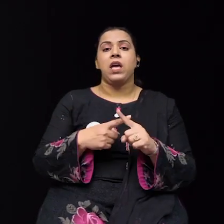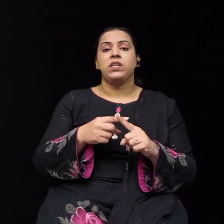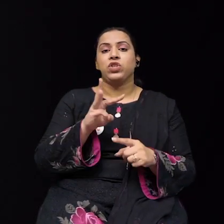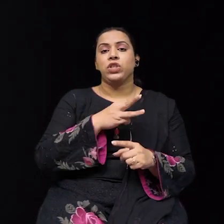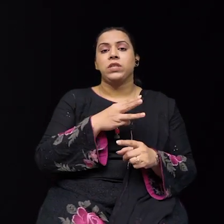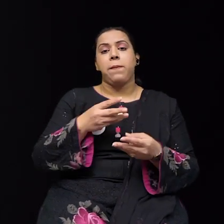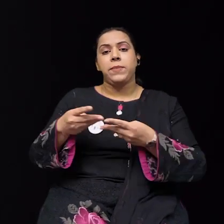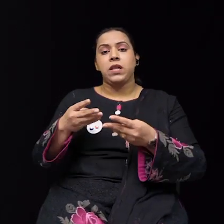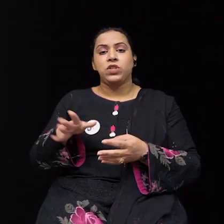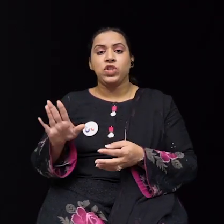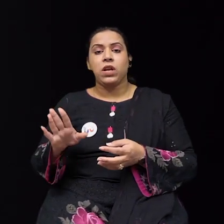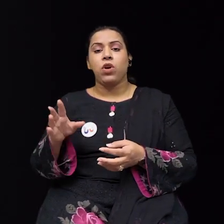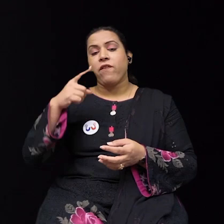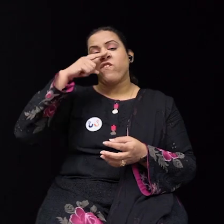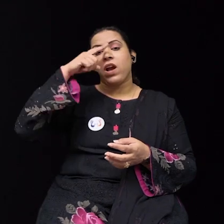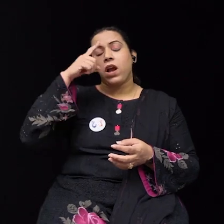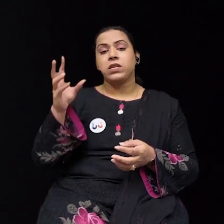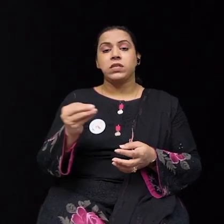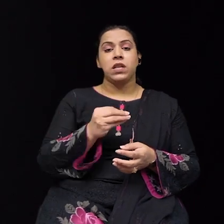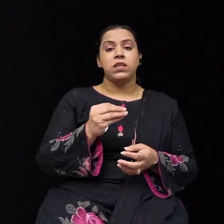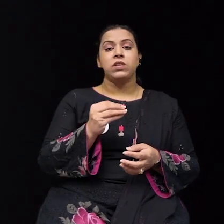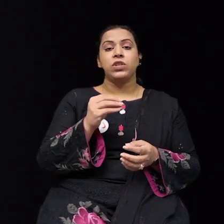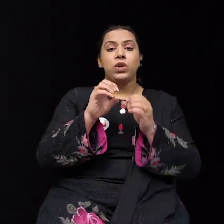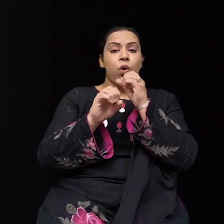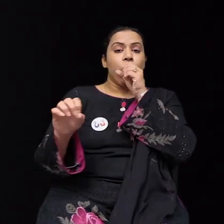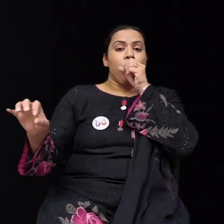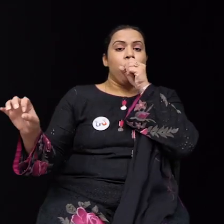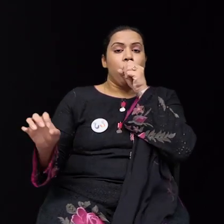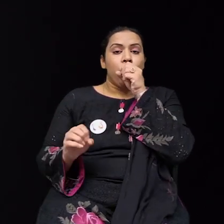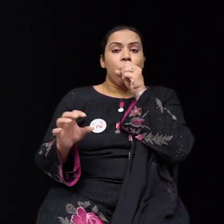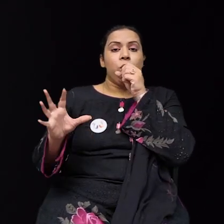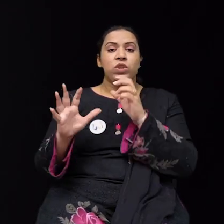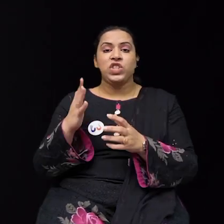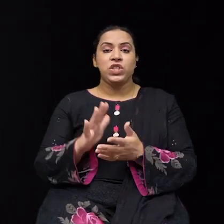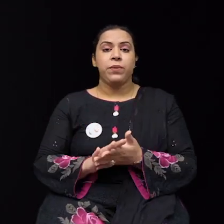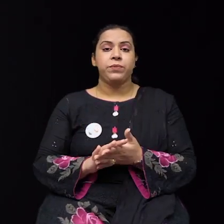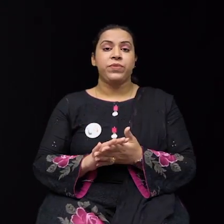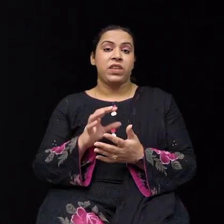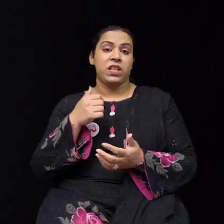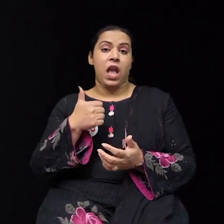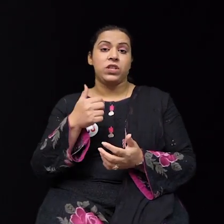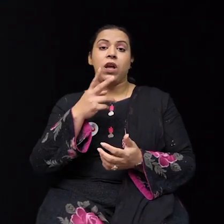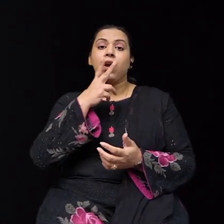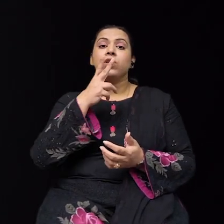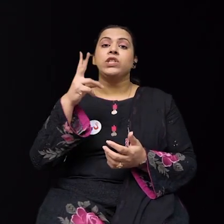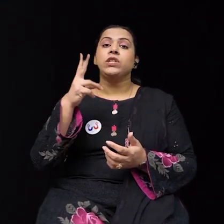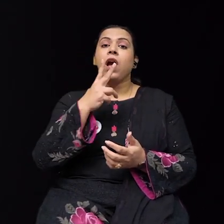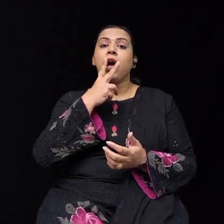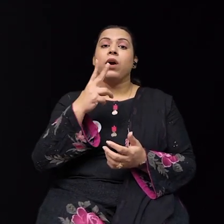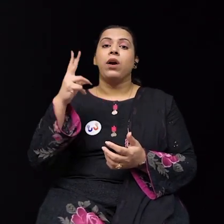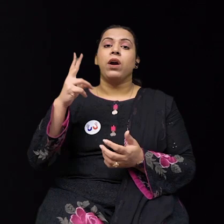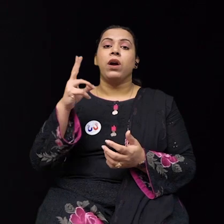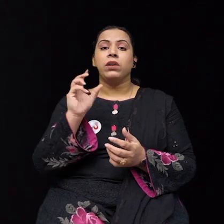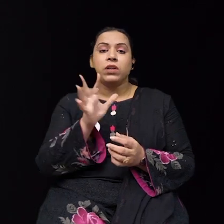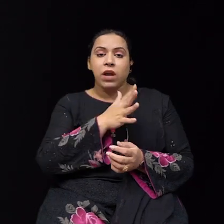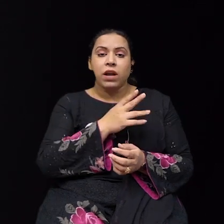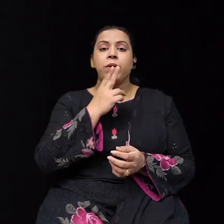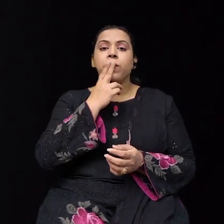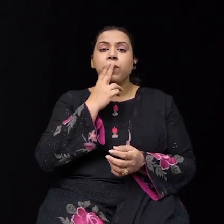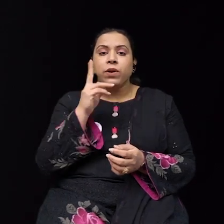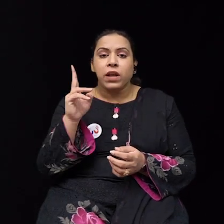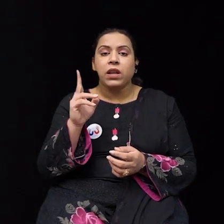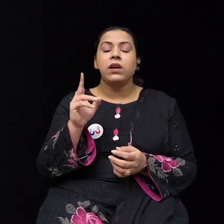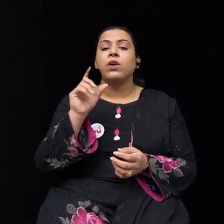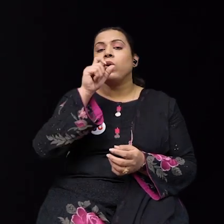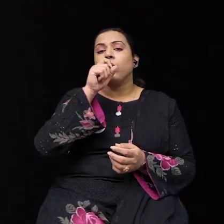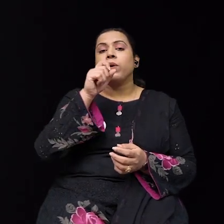اب بڑے فخر کے ساتھ لوگ دکھاتے ہیں کہ دیکھو میں شیشہ پیتا ہوں، دیکھو میرے پاس کتنا اچھا سگار ہے، یہ کیوبن سگار ہے، یہ فلاں کا سگار ہے،